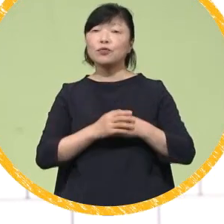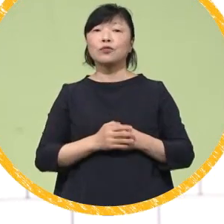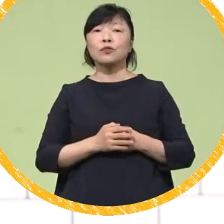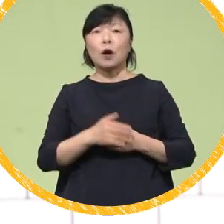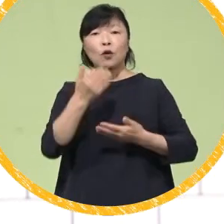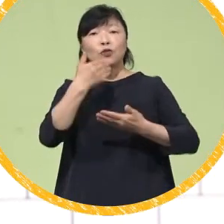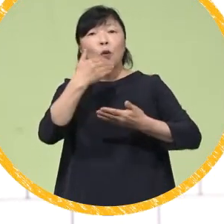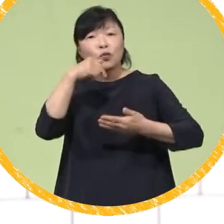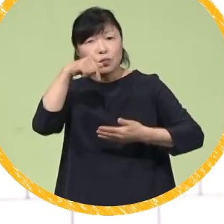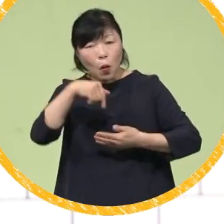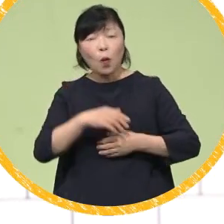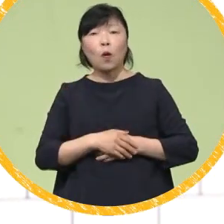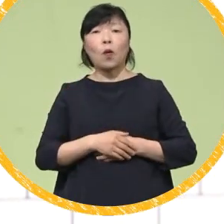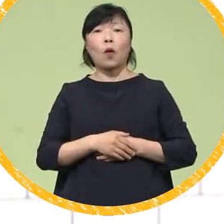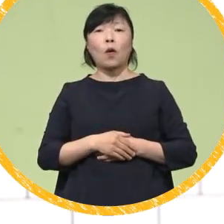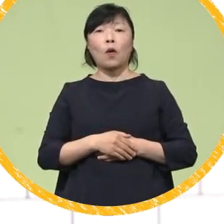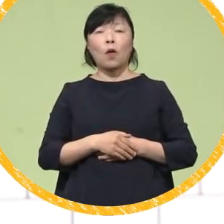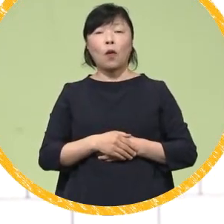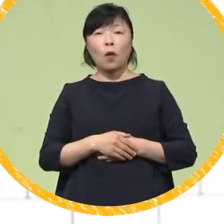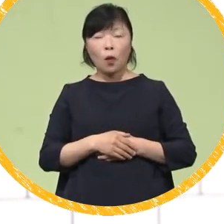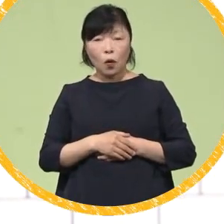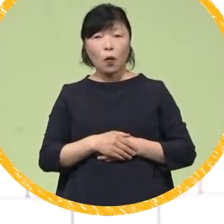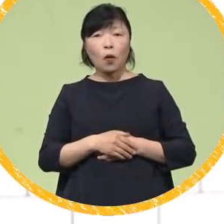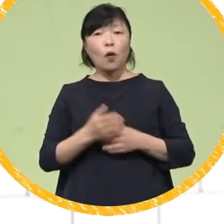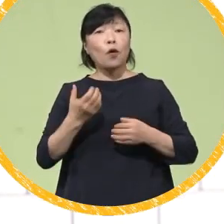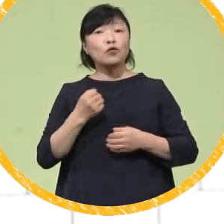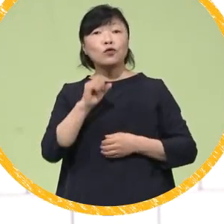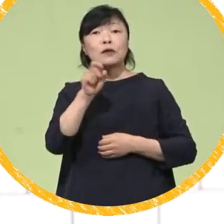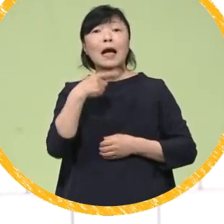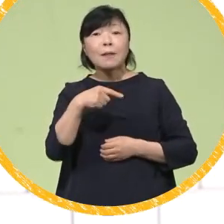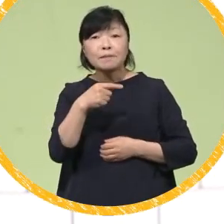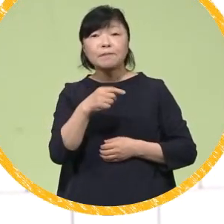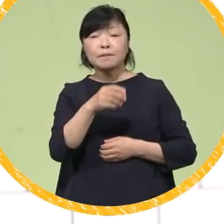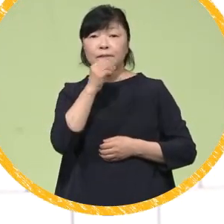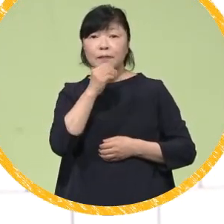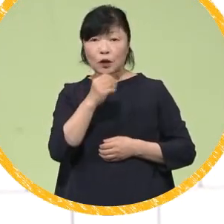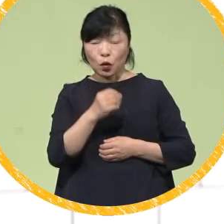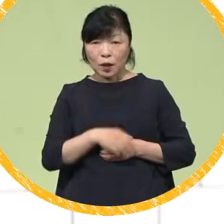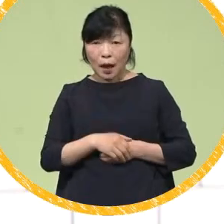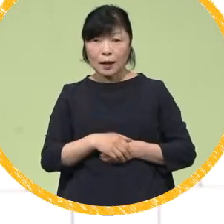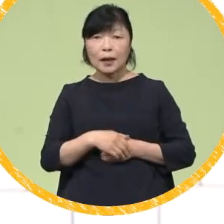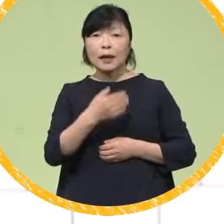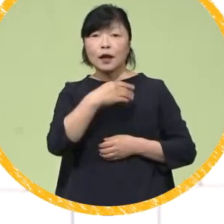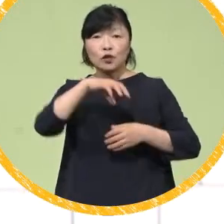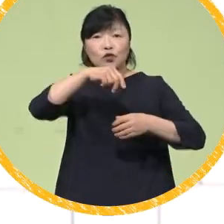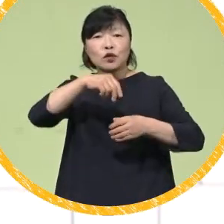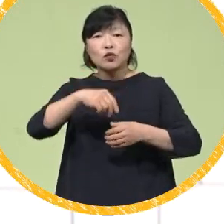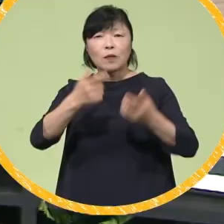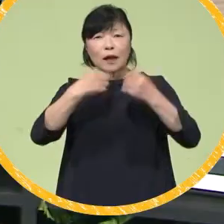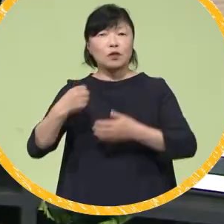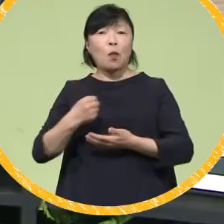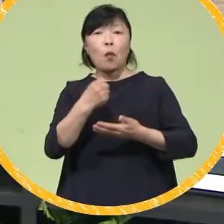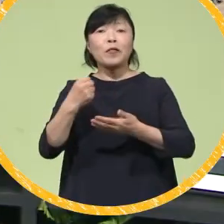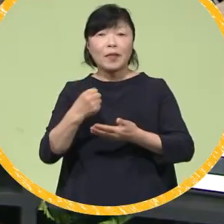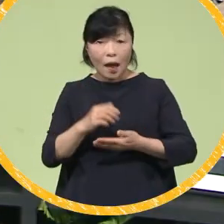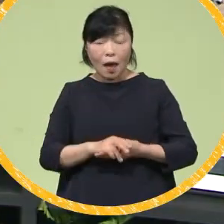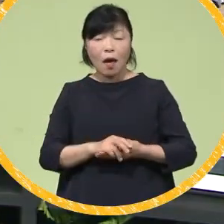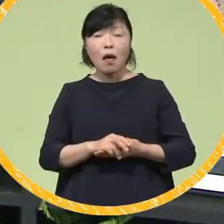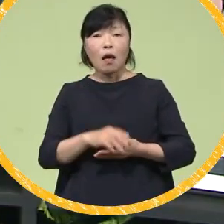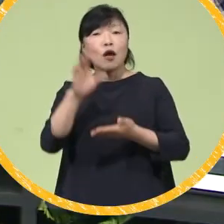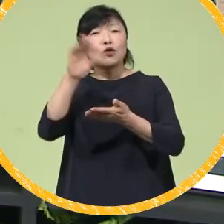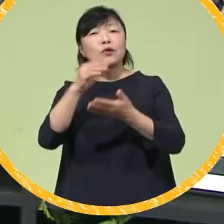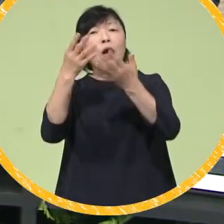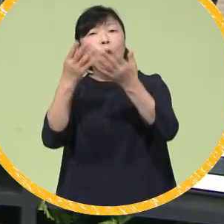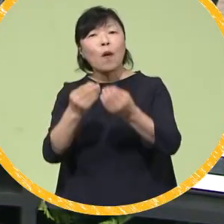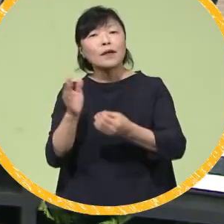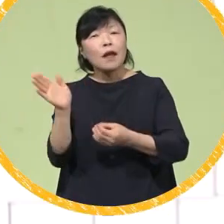結構食とかもその乳酸製品取ったりとか、あと水分はもういつも持ち歩くようにしてて、もうこの取材行って